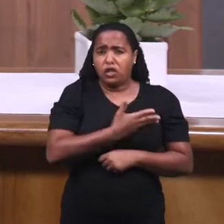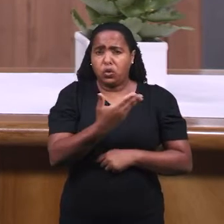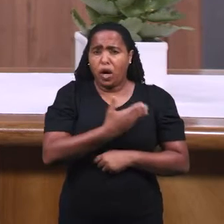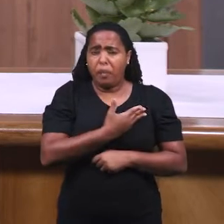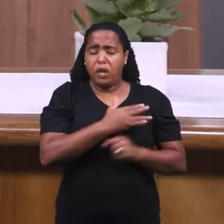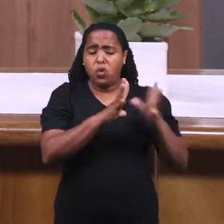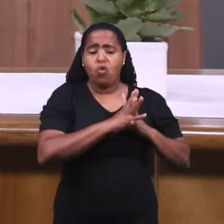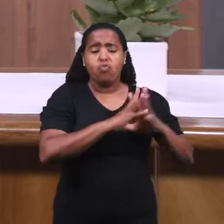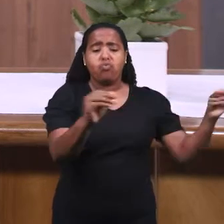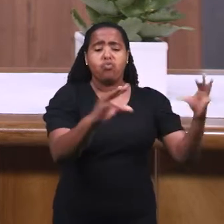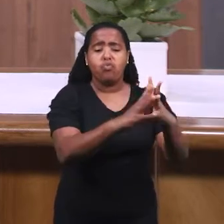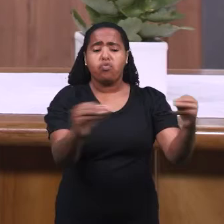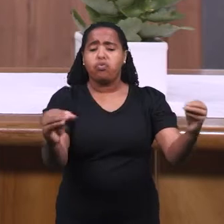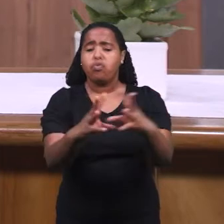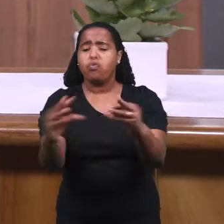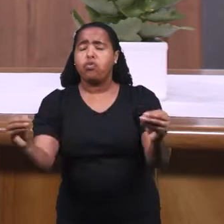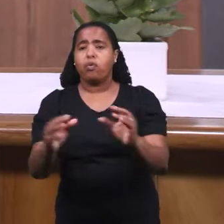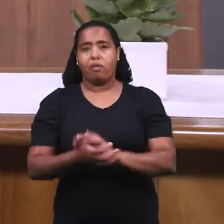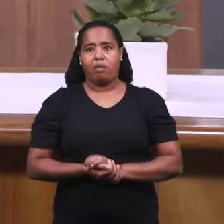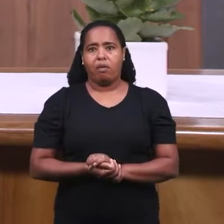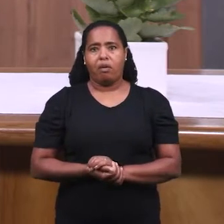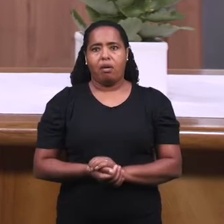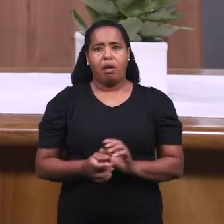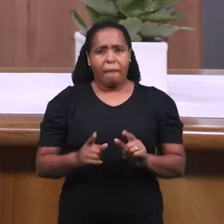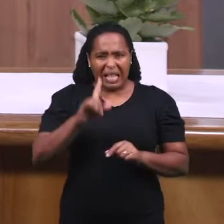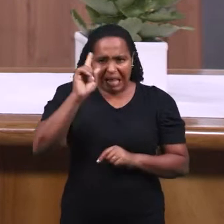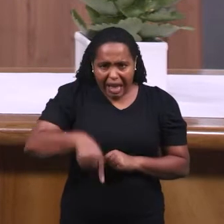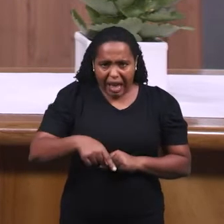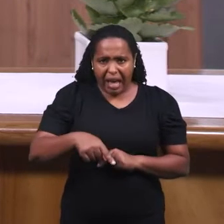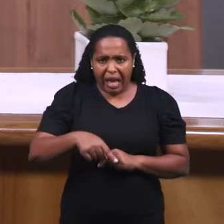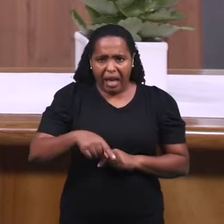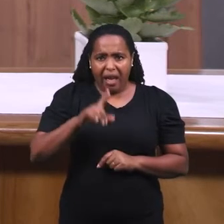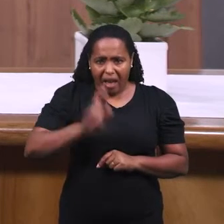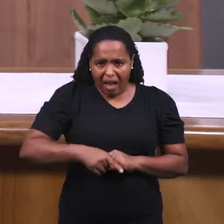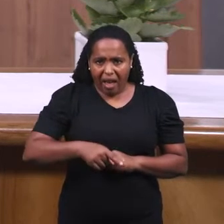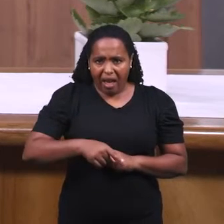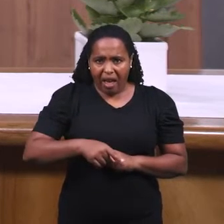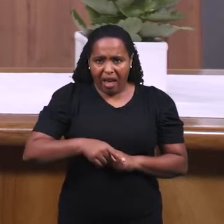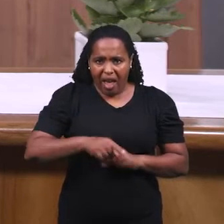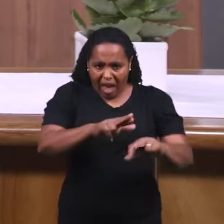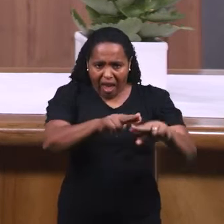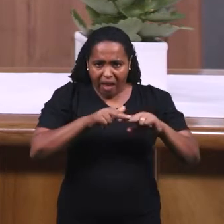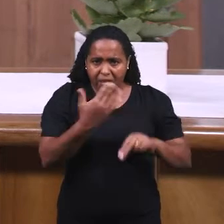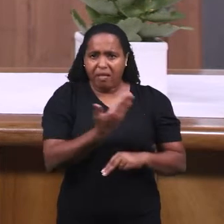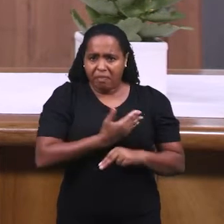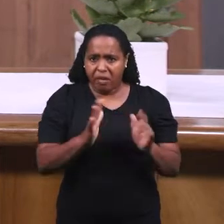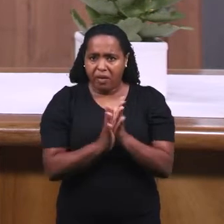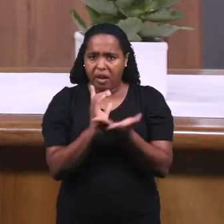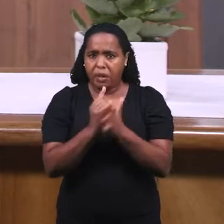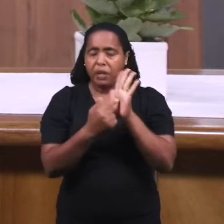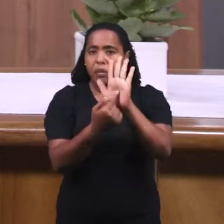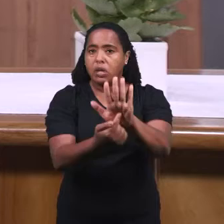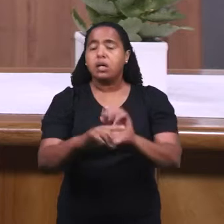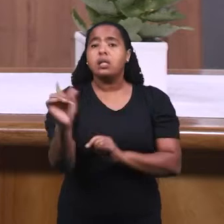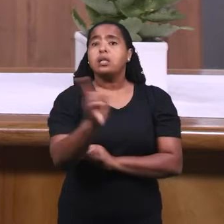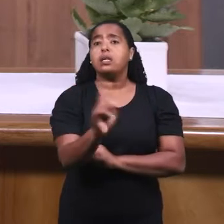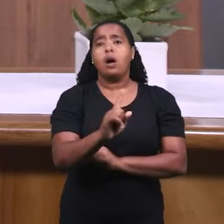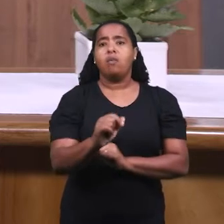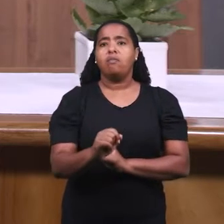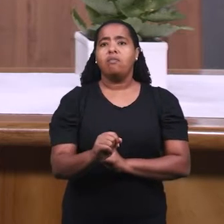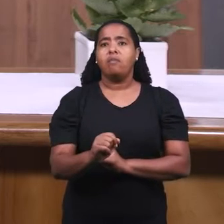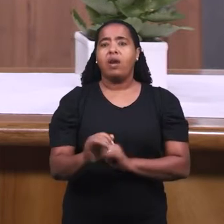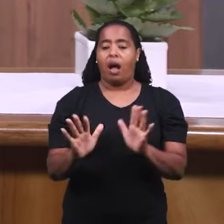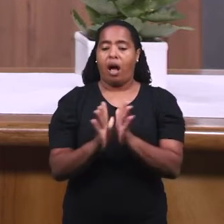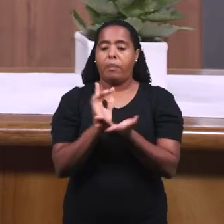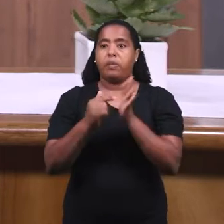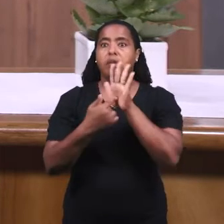обстоятельства исчезают или возможности исчезают, то и друзья исчезают. Но у Иисуса нет никакой заинтересованности. Человек не может